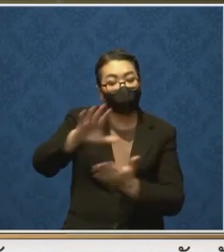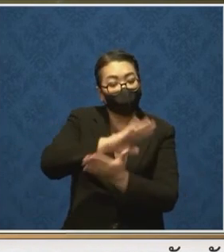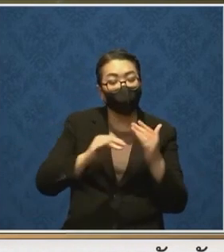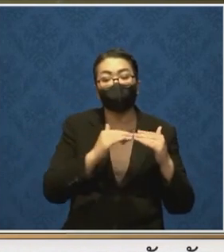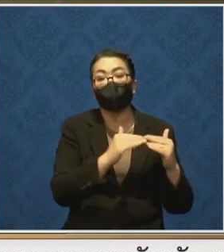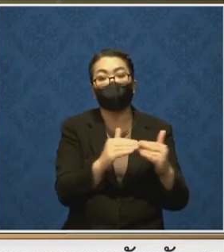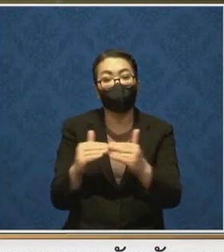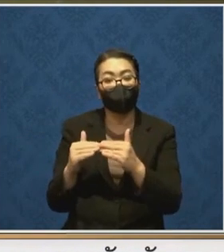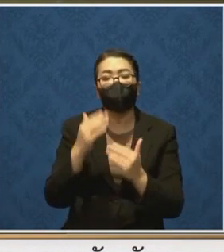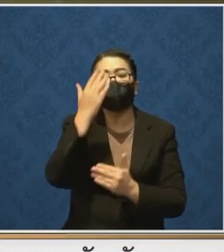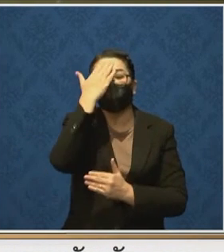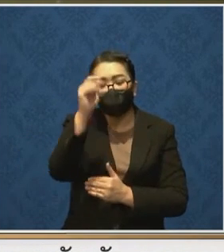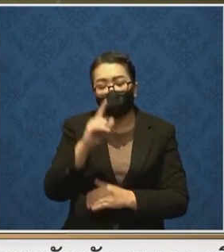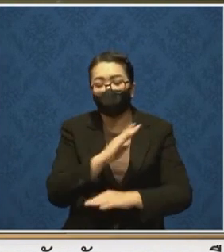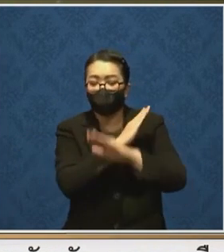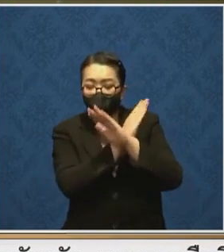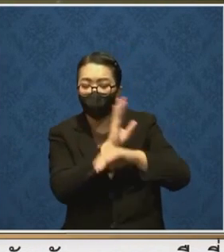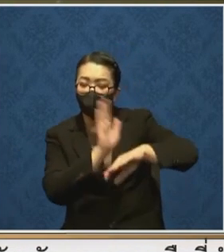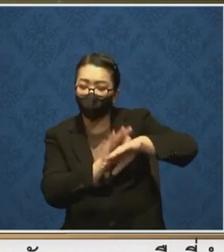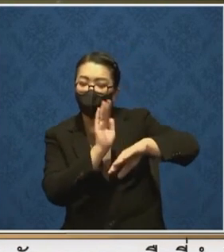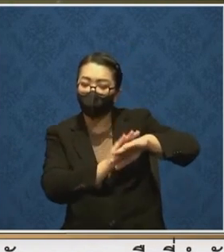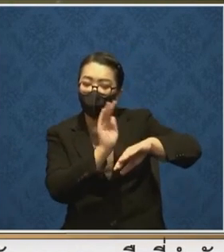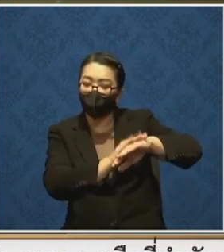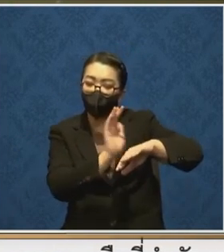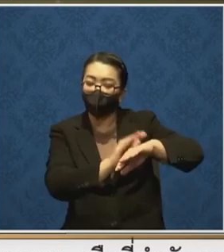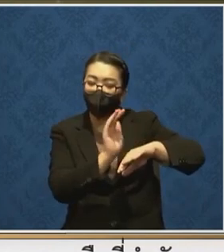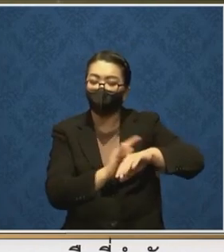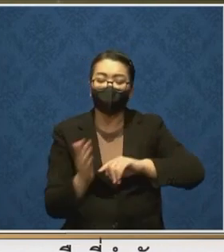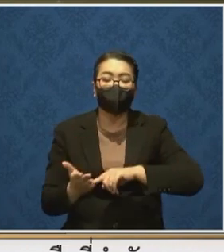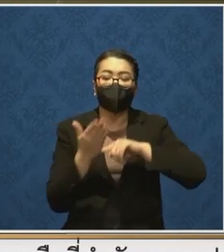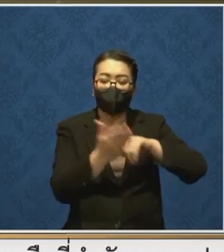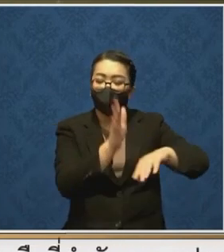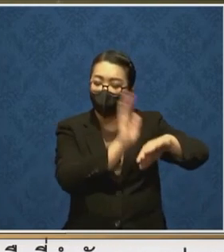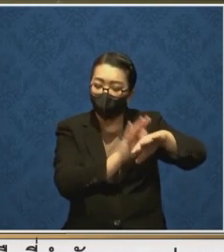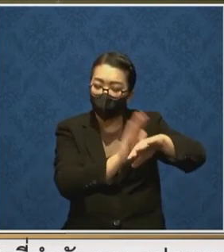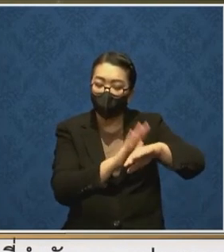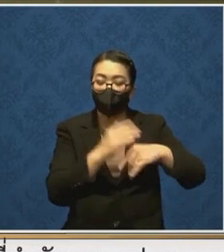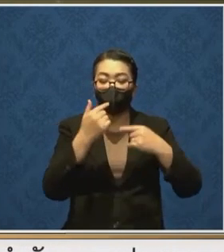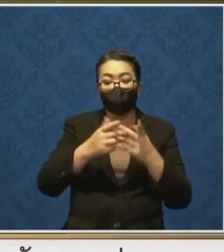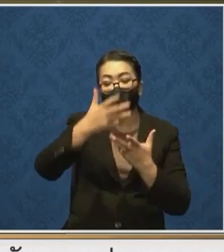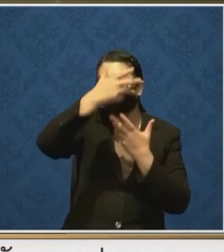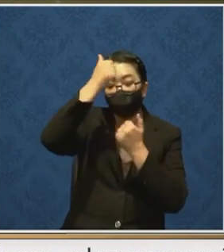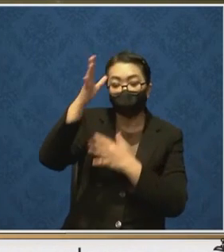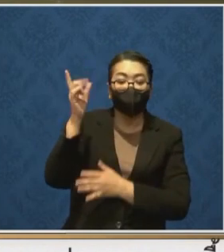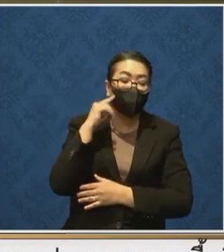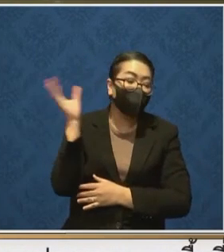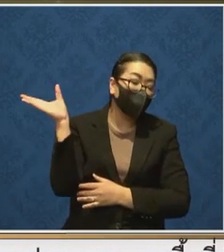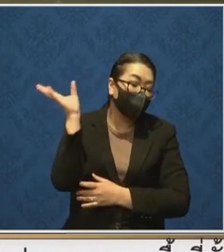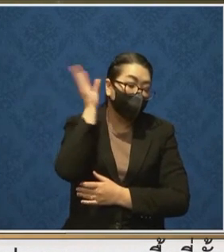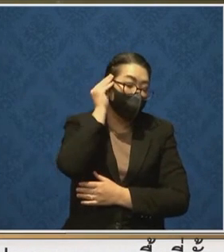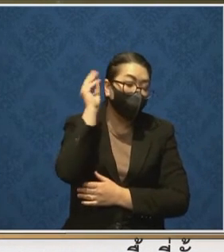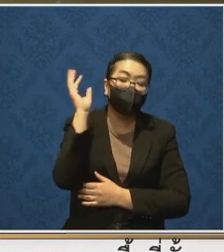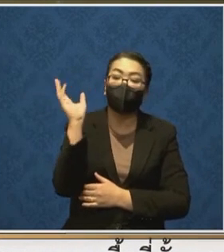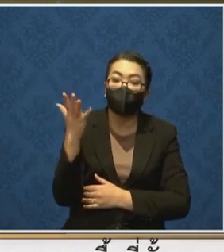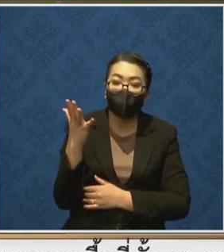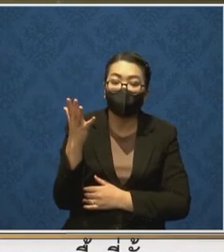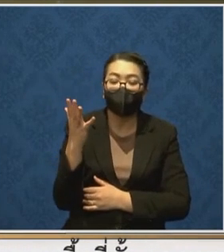เพระข้อทัดทานต่าง ๆ ข้อทกทวงมากมายที่หนอยงเสนอไปแต่ไม่เคยเข้าไปในหัวของผ่านอปยตเลย